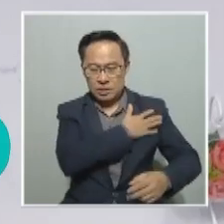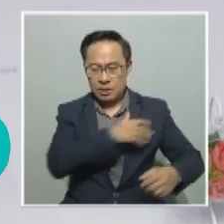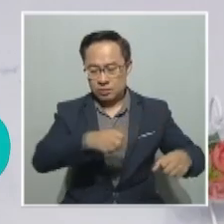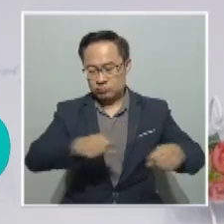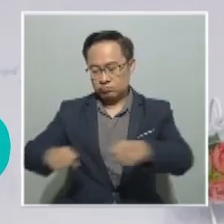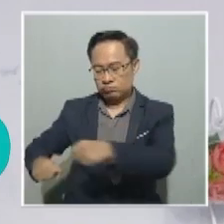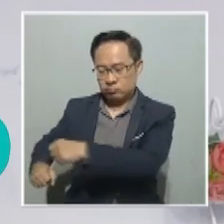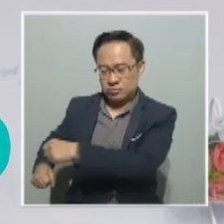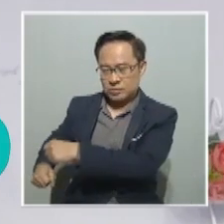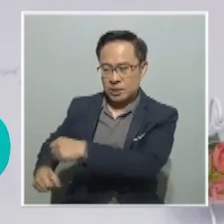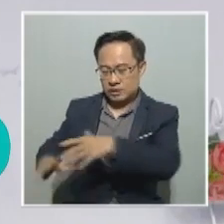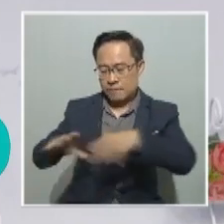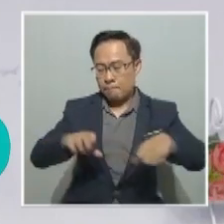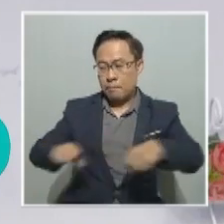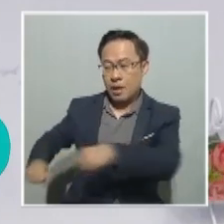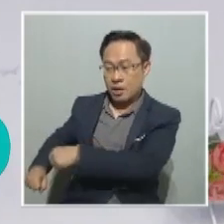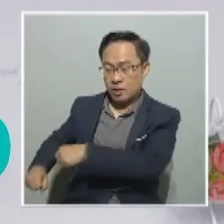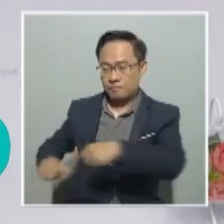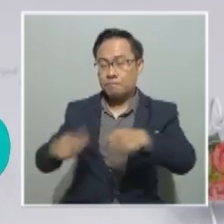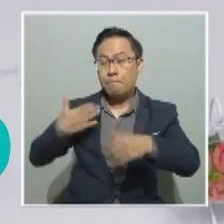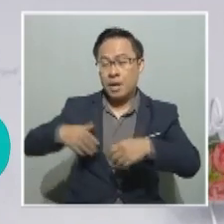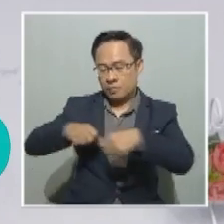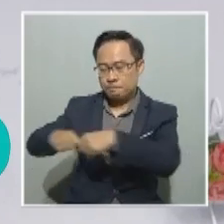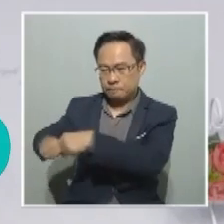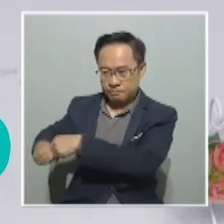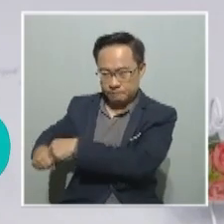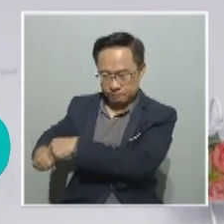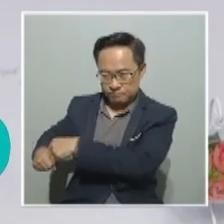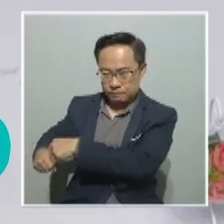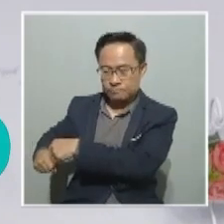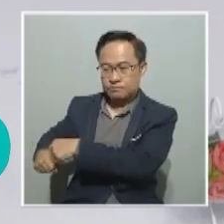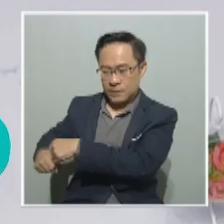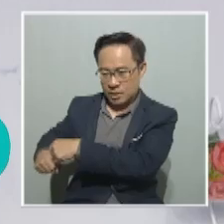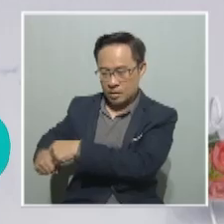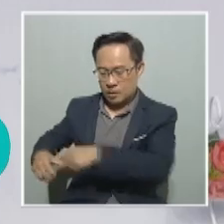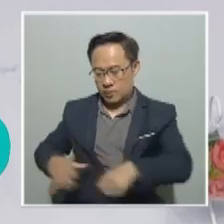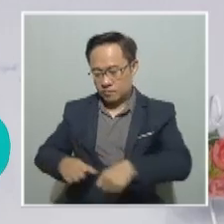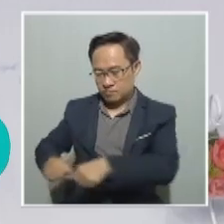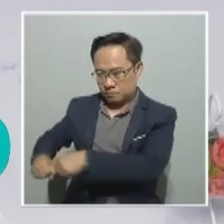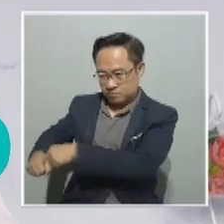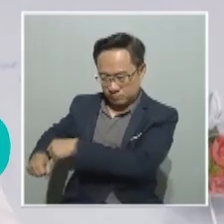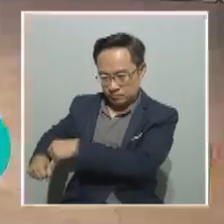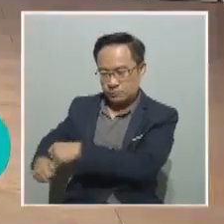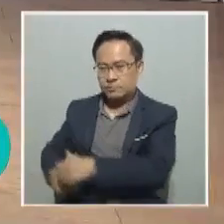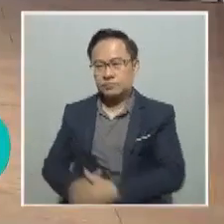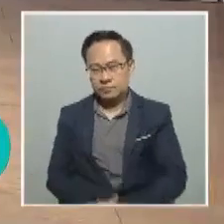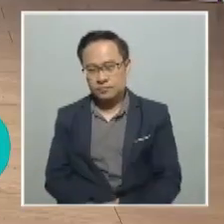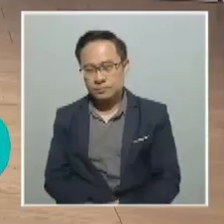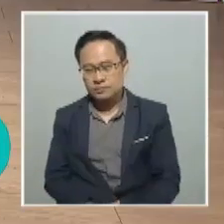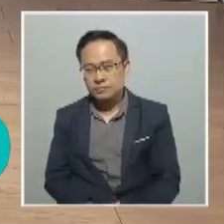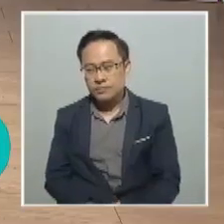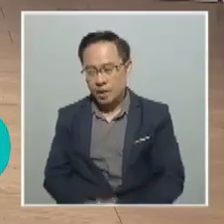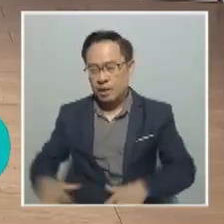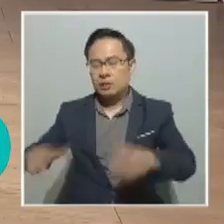ไป อ๋อ นะคือผมว่าการดึงเนี่ยคนเราจะทนความปวดได้มากกว่าการดัน ถ้ามันเริ่มมาท้าเต้นขึ้นเรื่อยๆนะ ใ